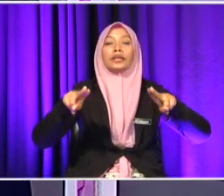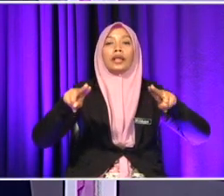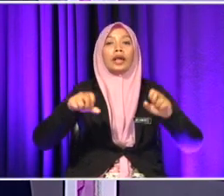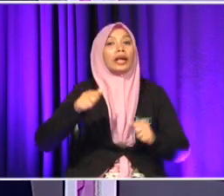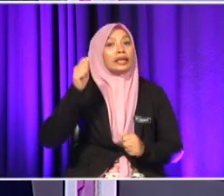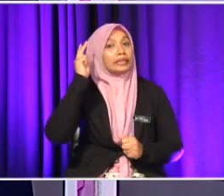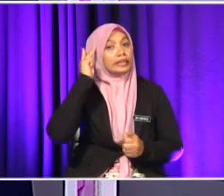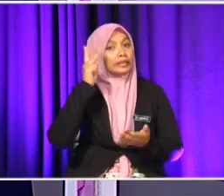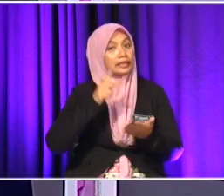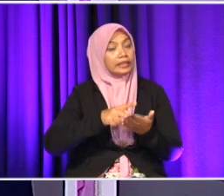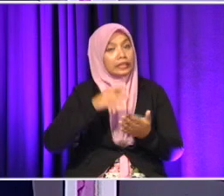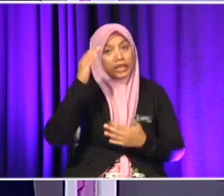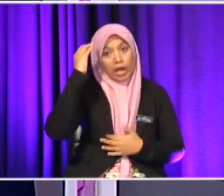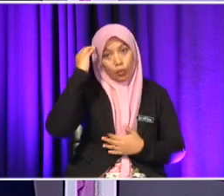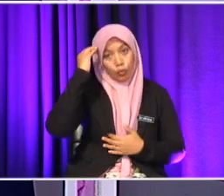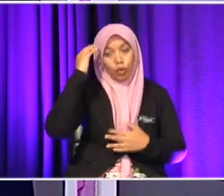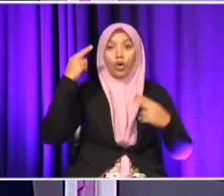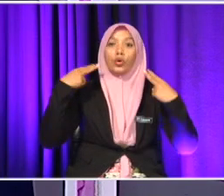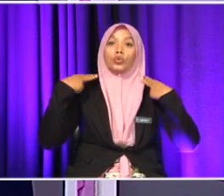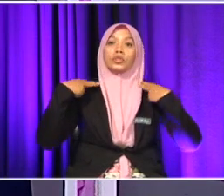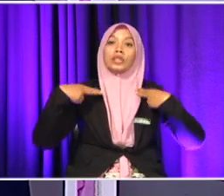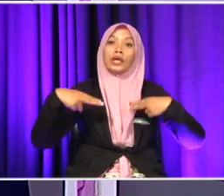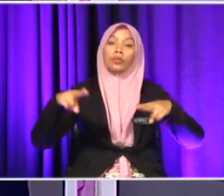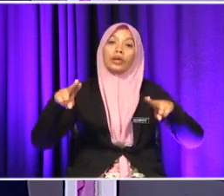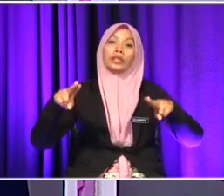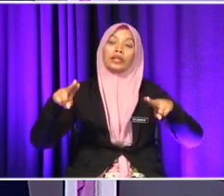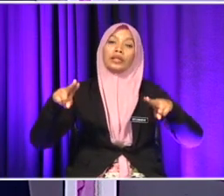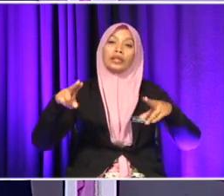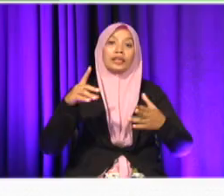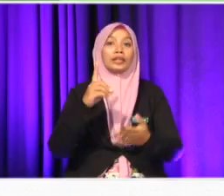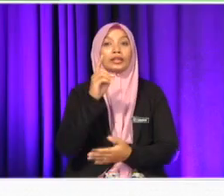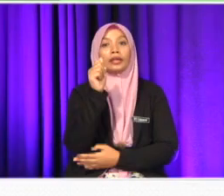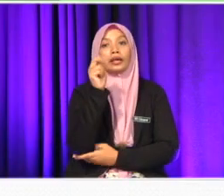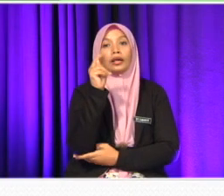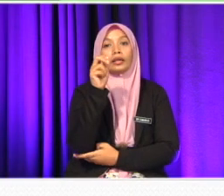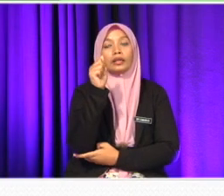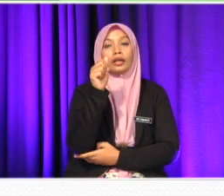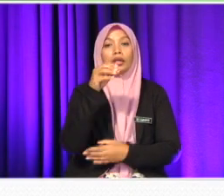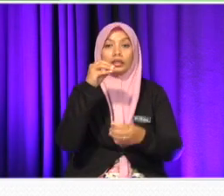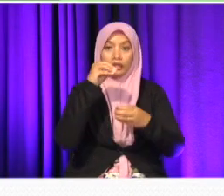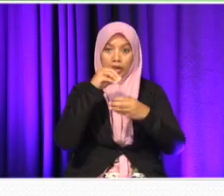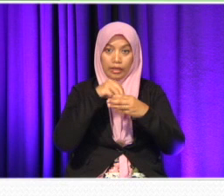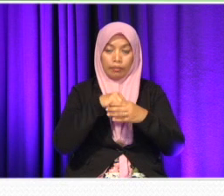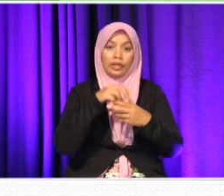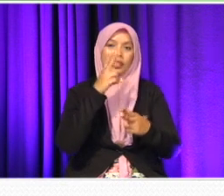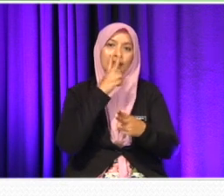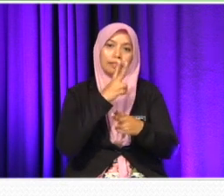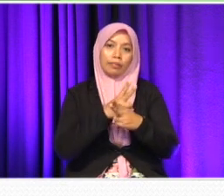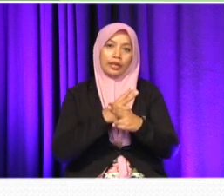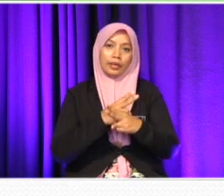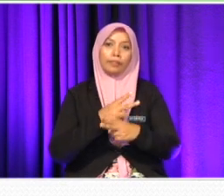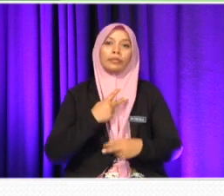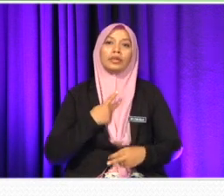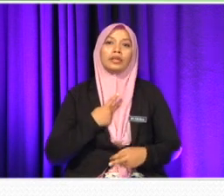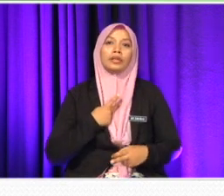dana yang perlu Usahawan ada yaitu pertama dana dalam Oke dan dalaman ini menuju kepada simpanan pribadi ataupun